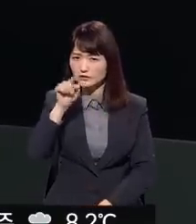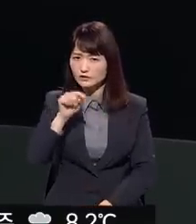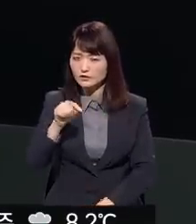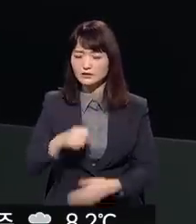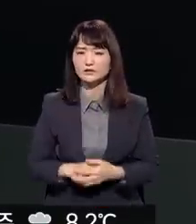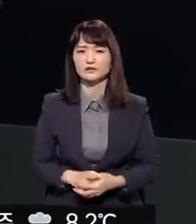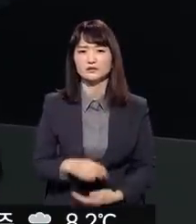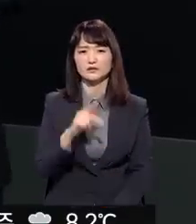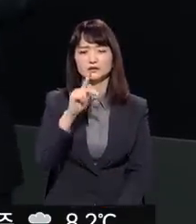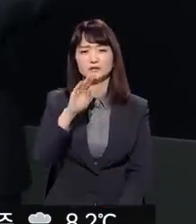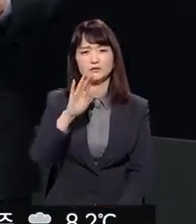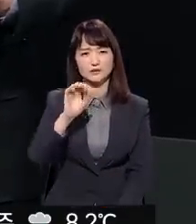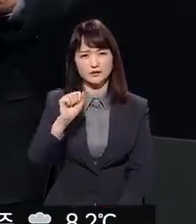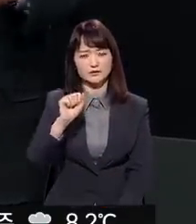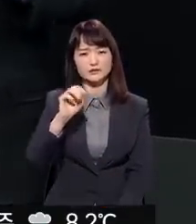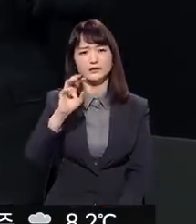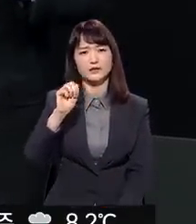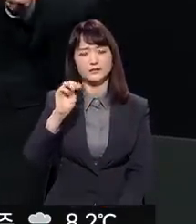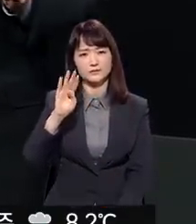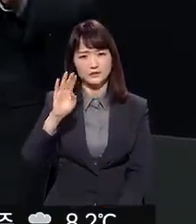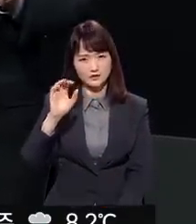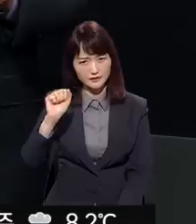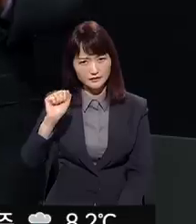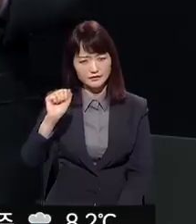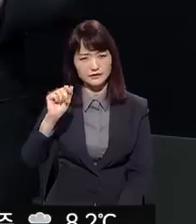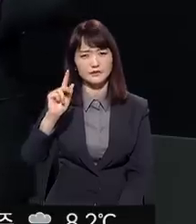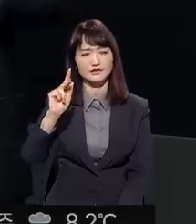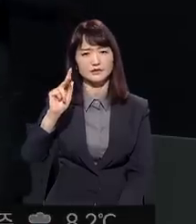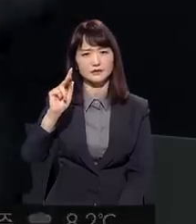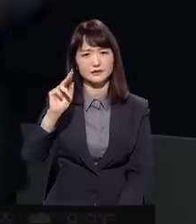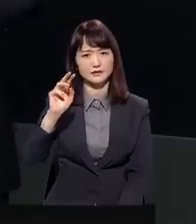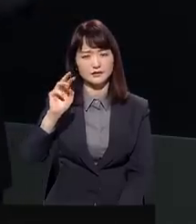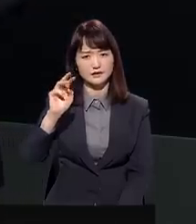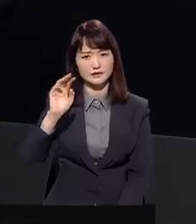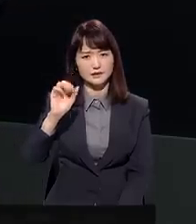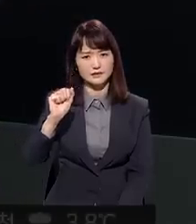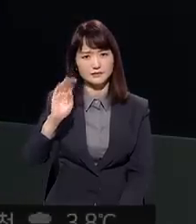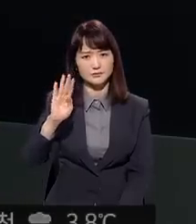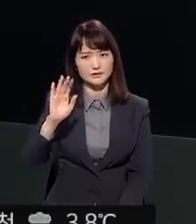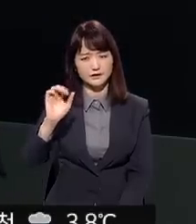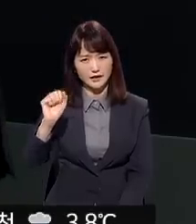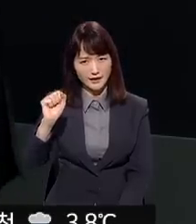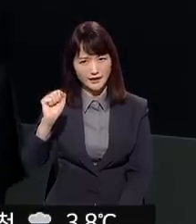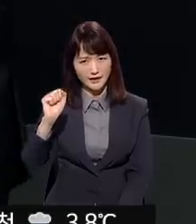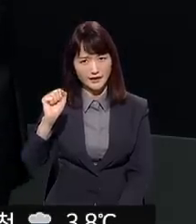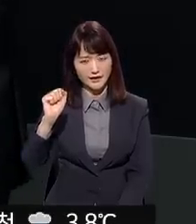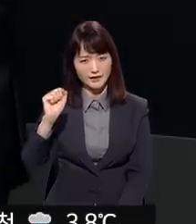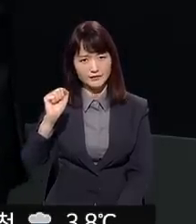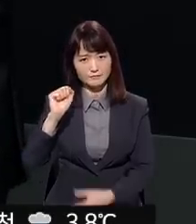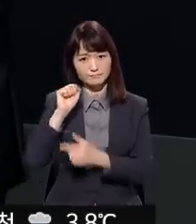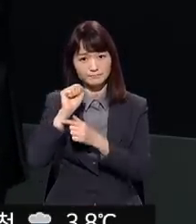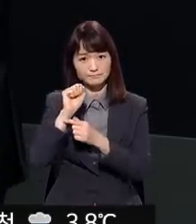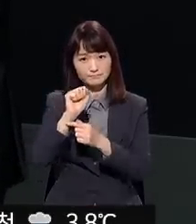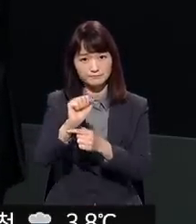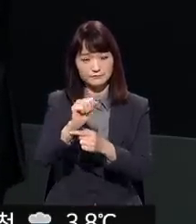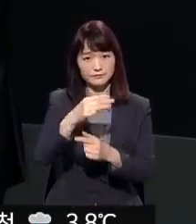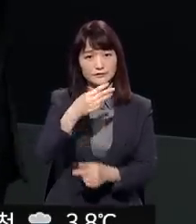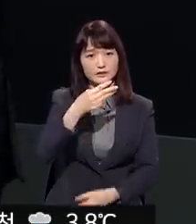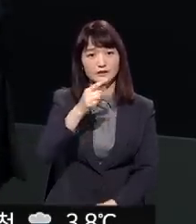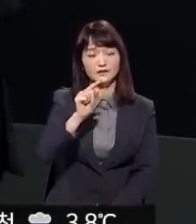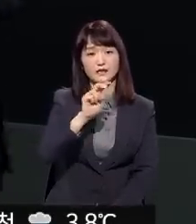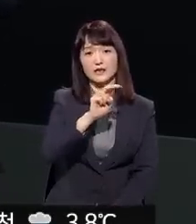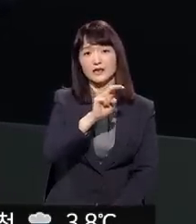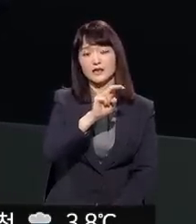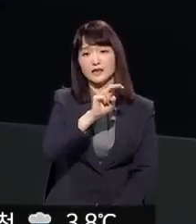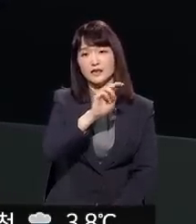예능 프로그램에서 이름을 알렸던 그룹 빅스의 멤버 라비 씨. 자, 지난해 그 예능 프로그램에서